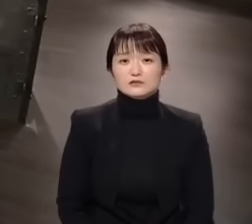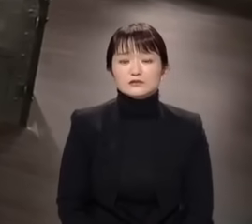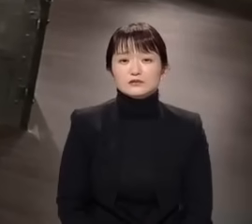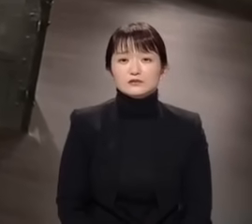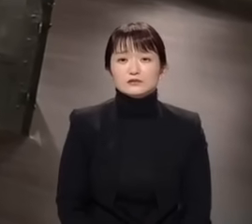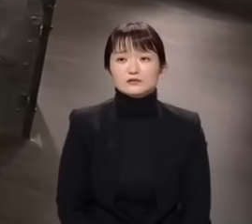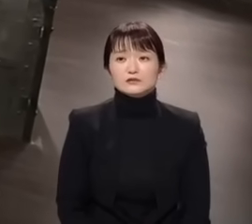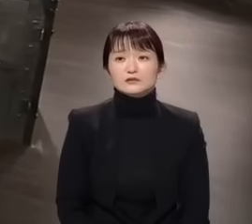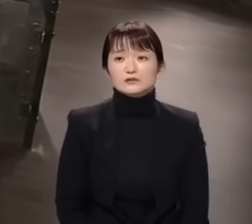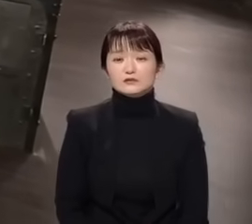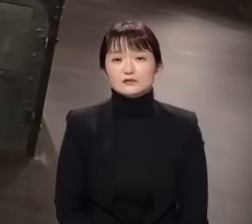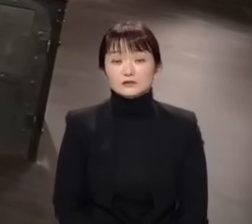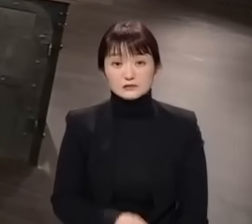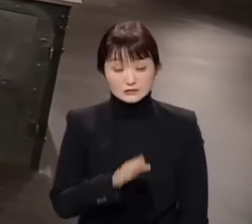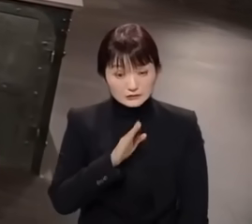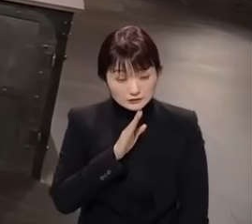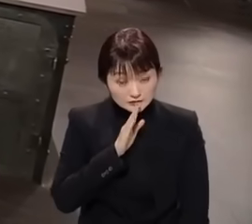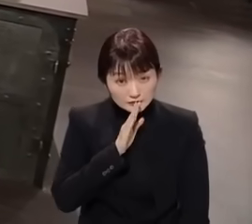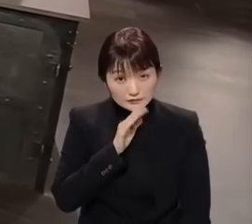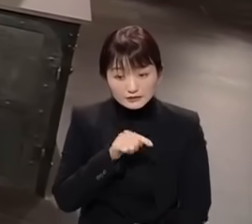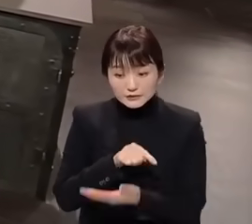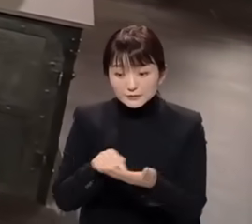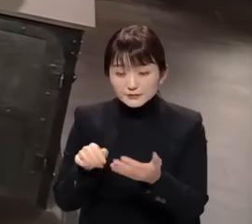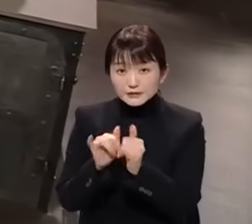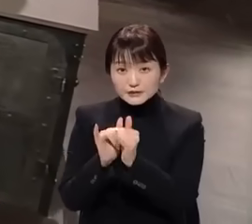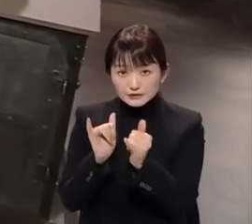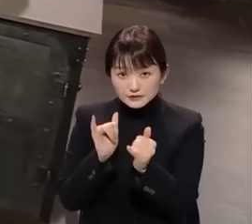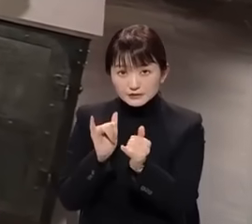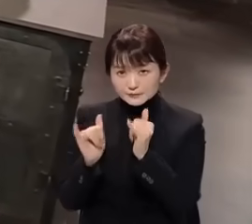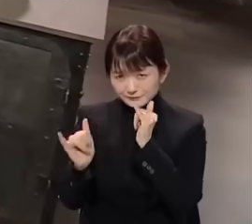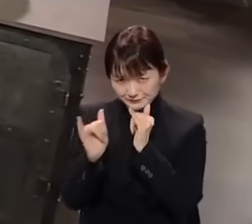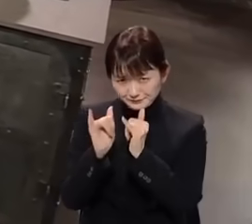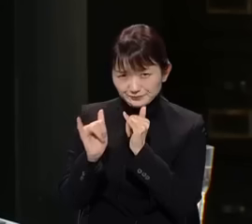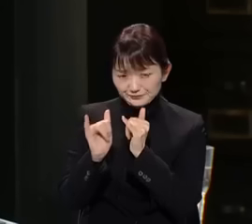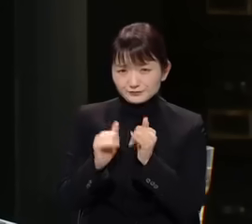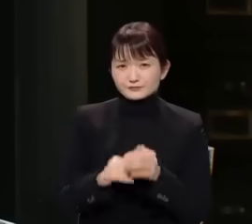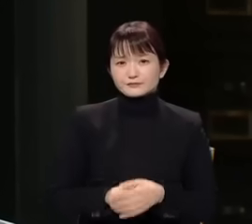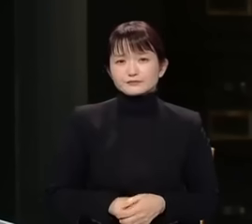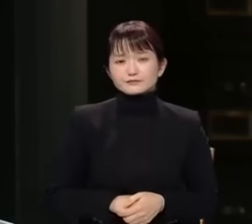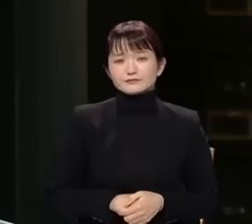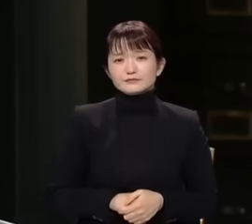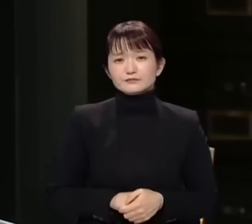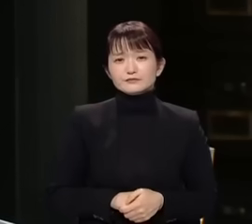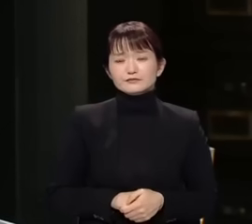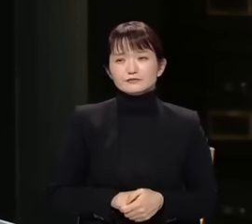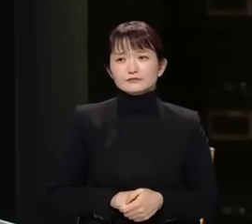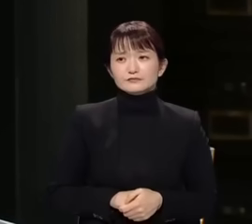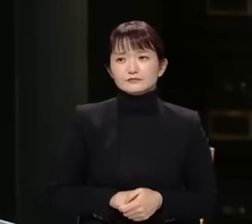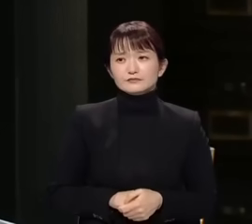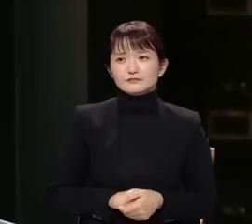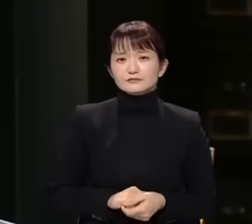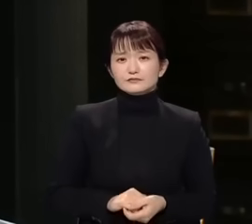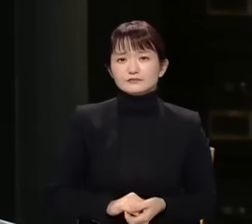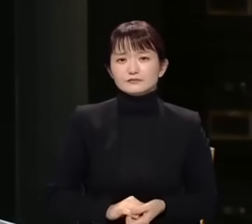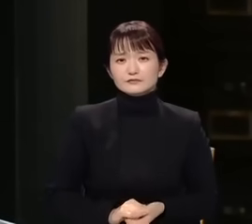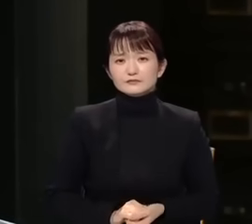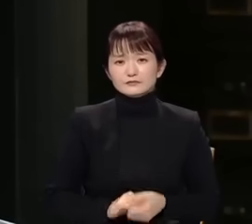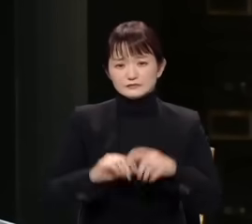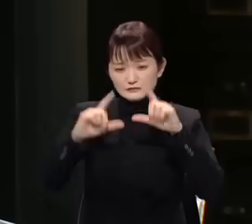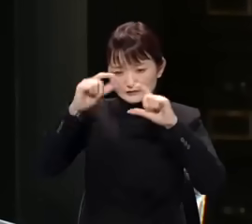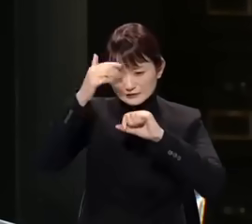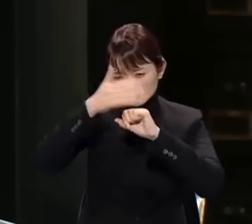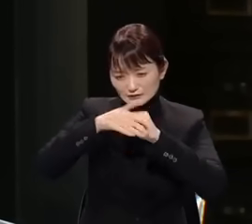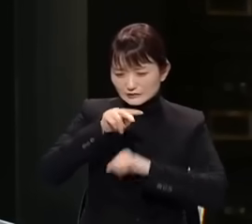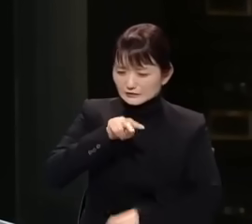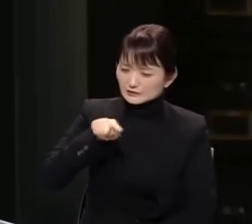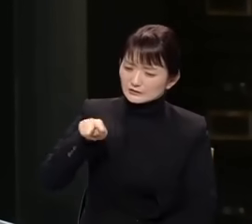예, 저희가 실제 이 피해자와 접촉이 됐습니다. 예, 아 일단 좀 그 사진을 보니까 많이